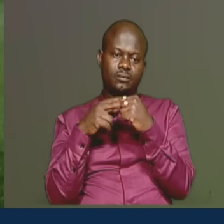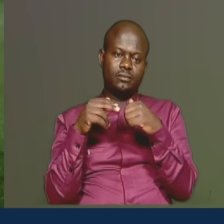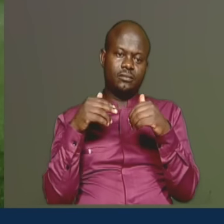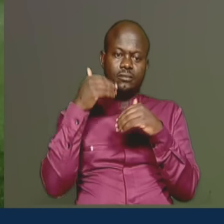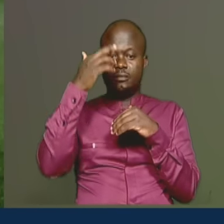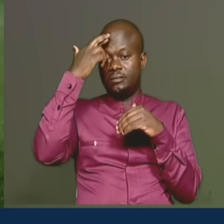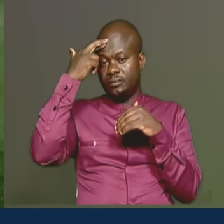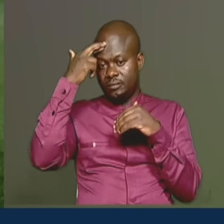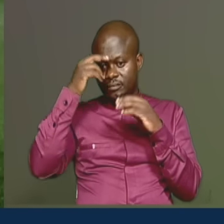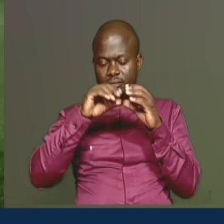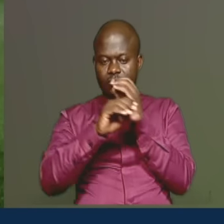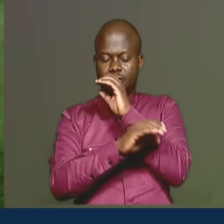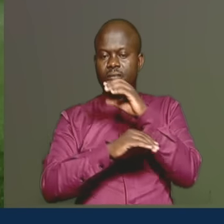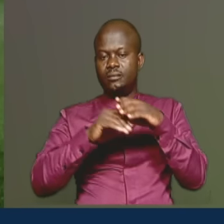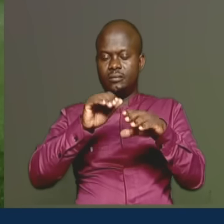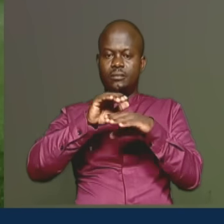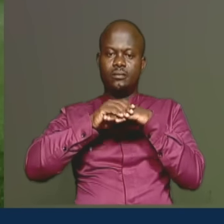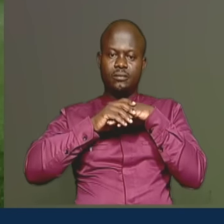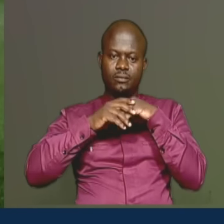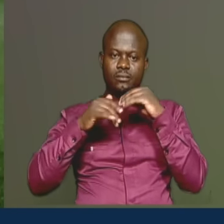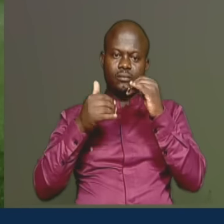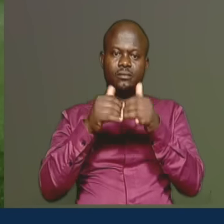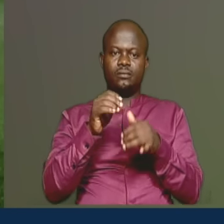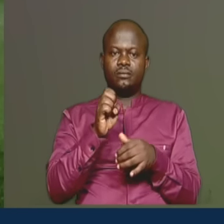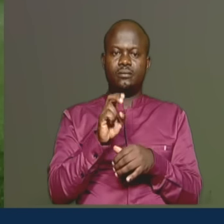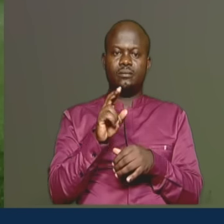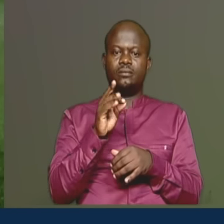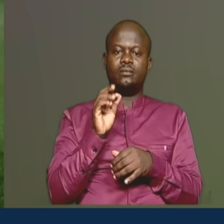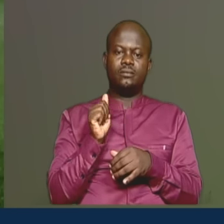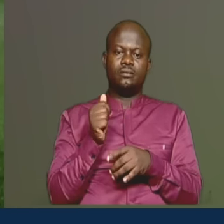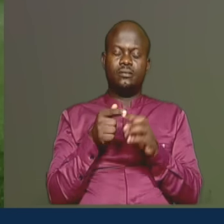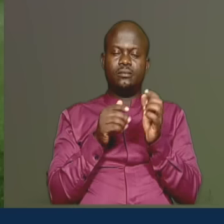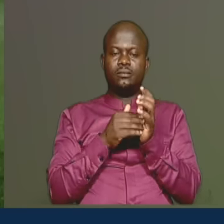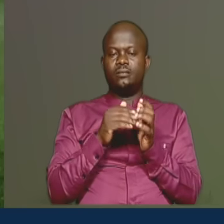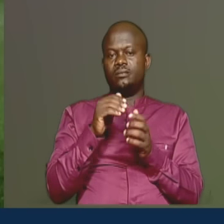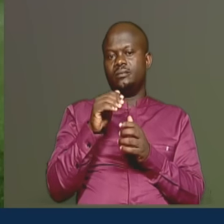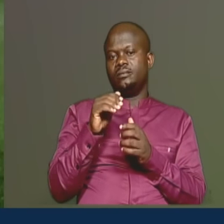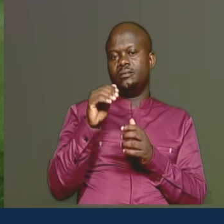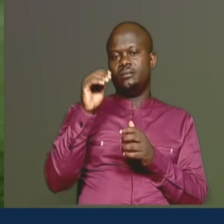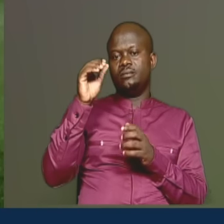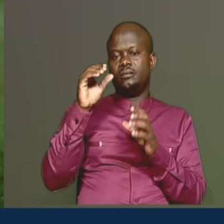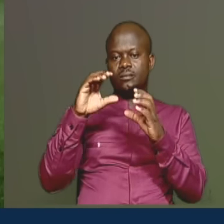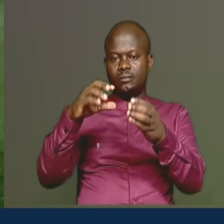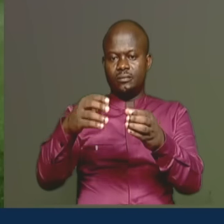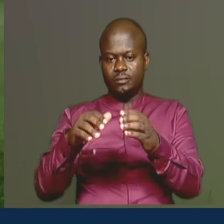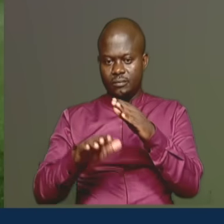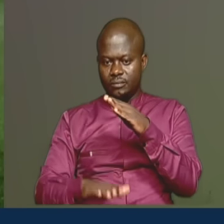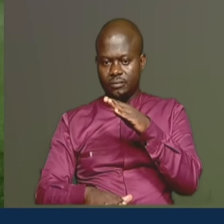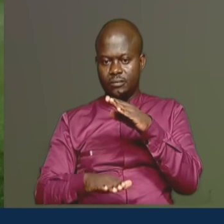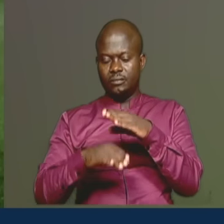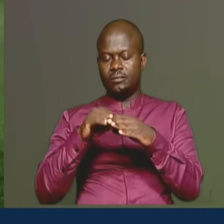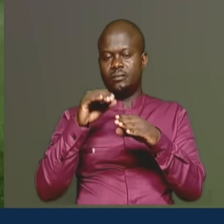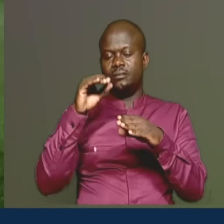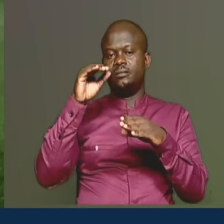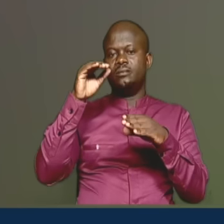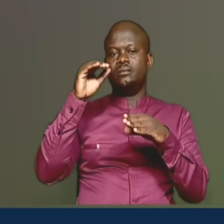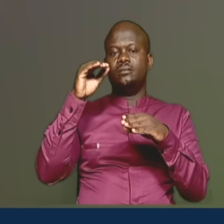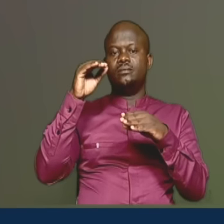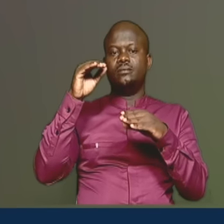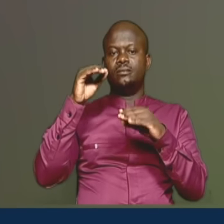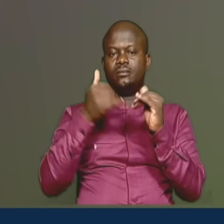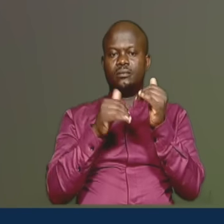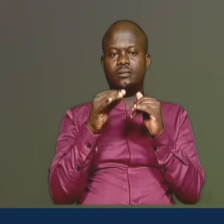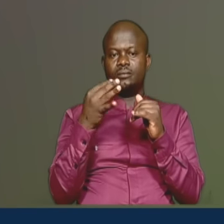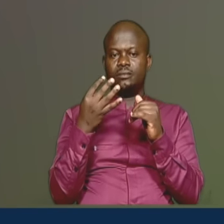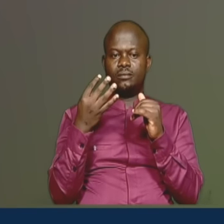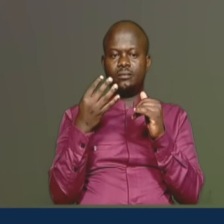ikipe y'igihugu y'Ubwongereza iri gukina UEFA Nations League ariko muri League B cyangwa se cyakiciro cyo wasi mu itsinda rya kabiri muri iri tsinda mu mikino ine